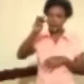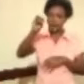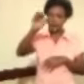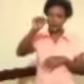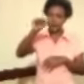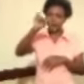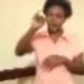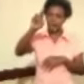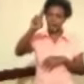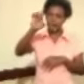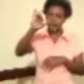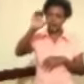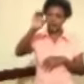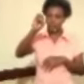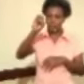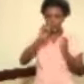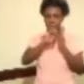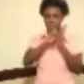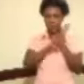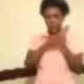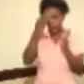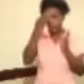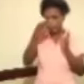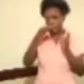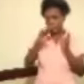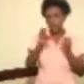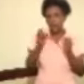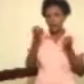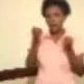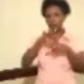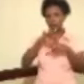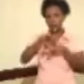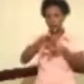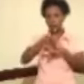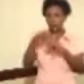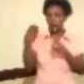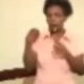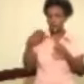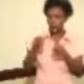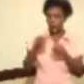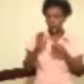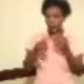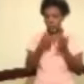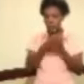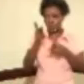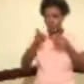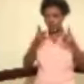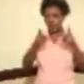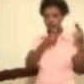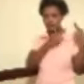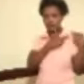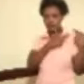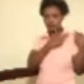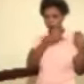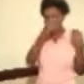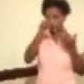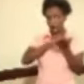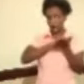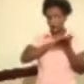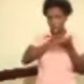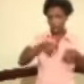ils prennent, l'État pas réclamé, l'État pas affirmé droit. Moi, je crois que, en ce qui concerne le domaine privé de l'État,